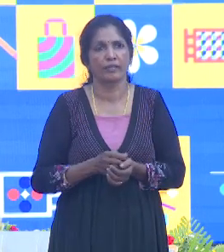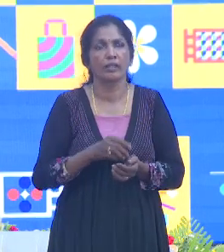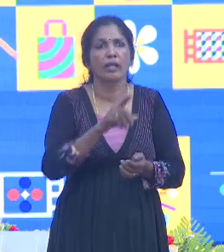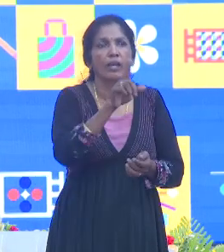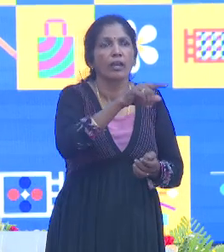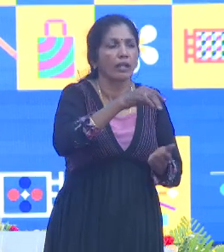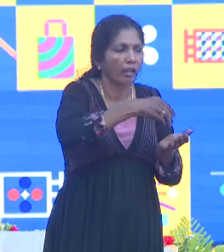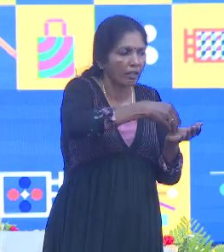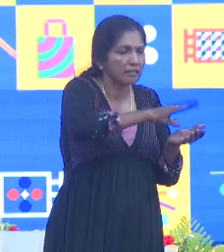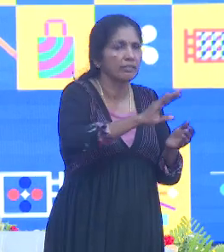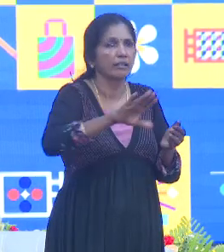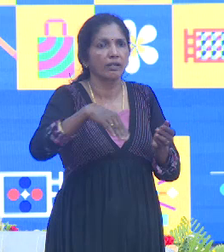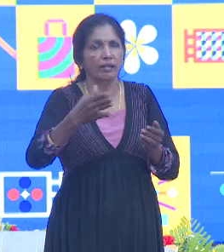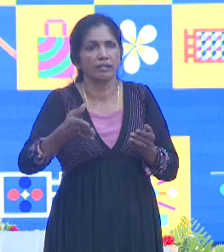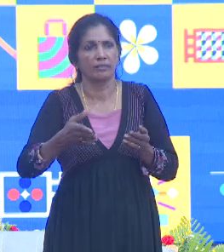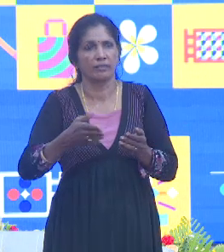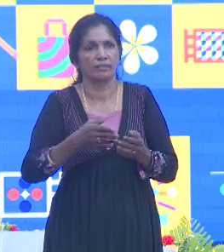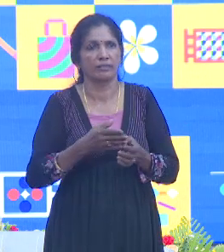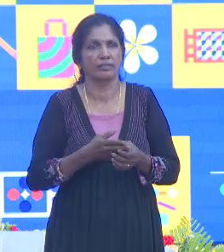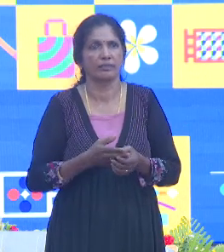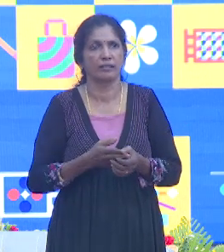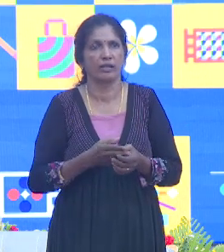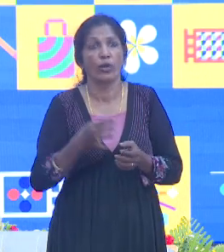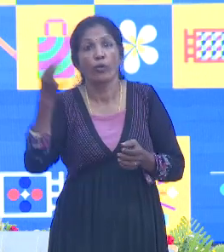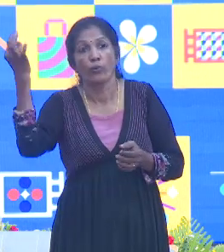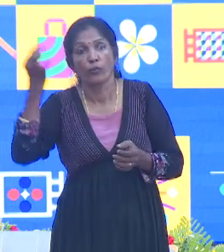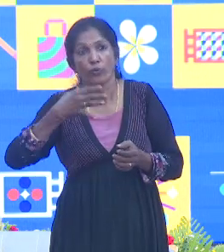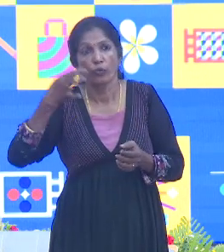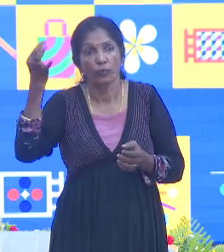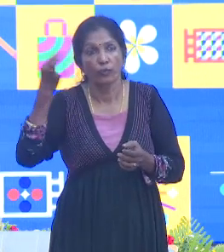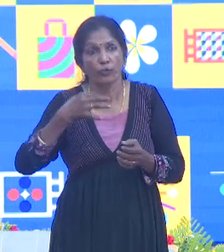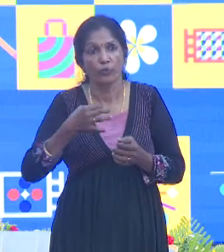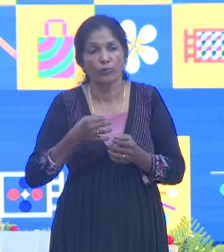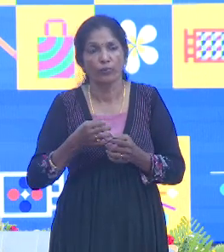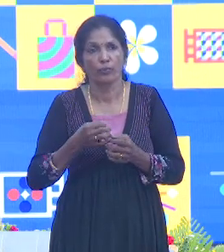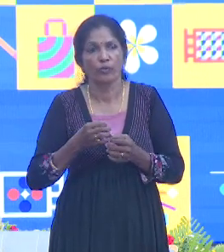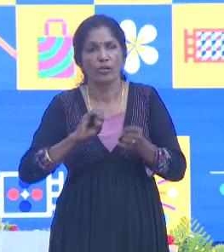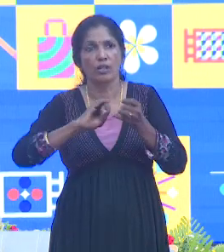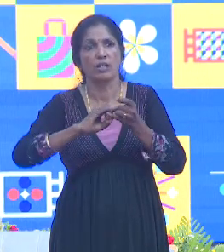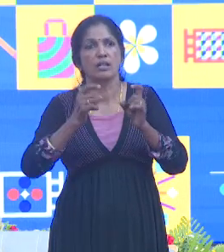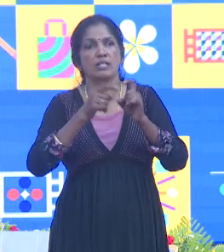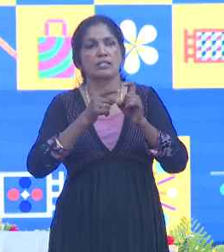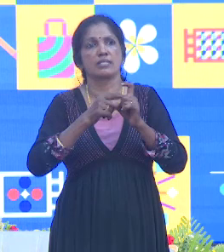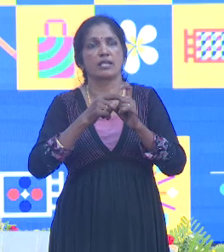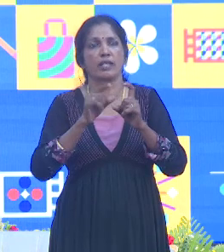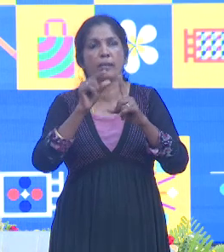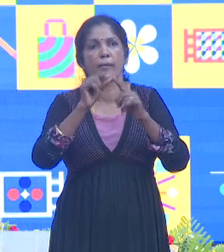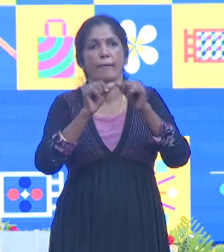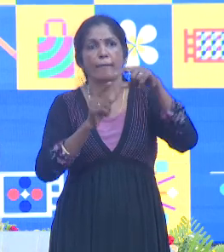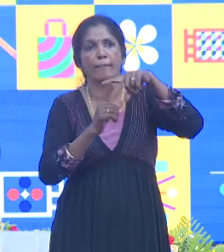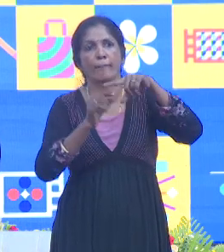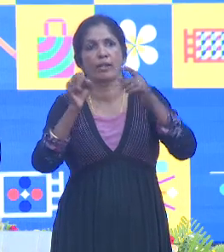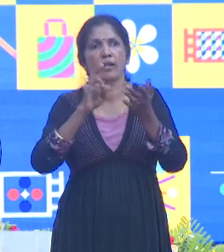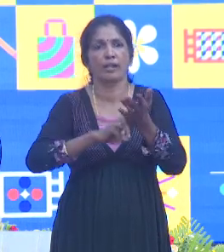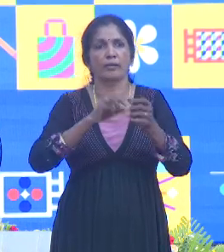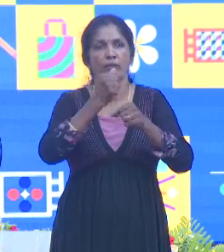പിരിച്ചുവിട്ടതിന് ശേഷമാണ് പുതിയ Sri Patatinda Nertula, Government